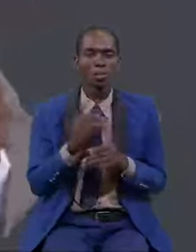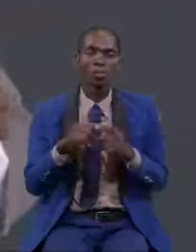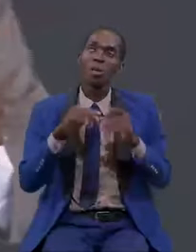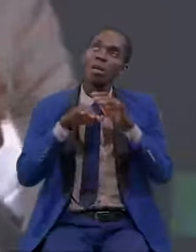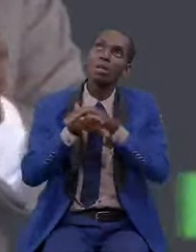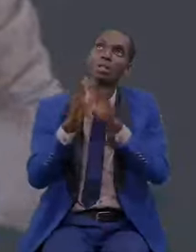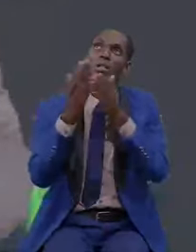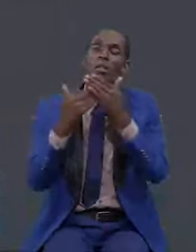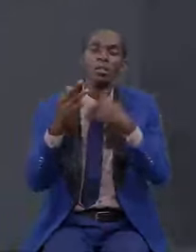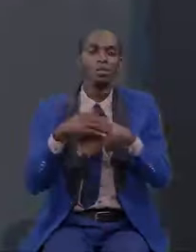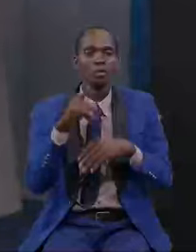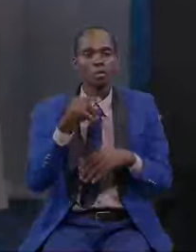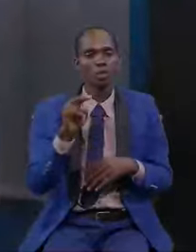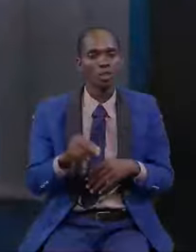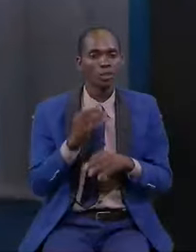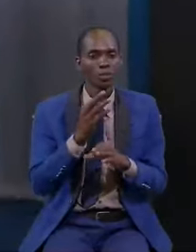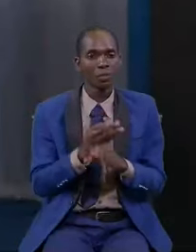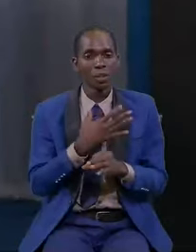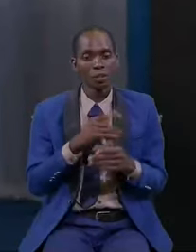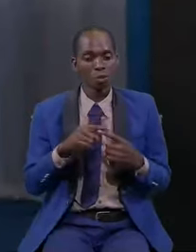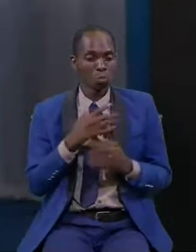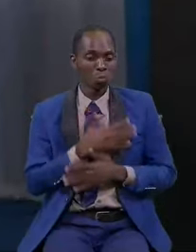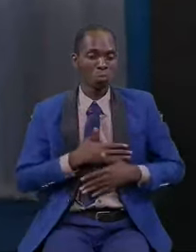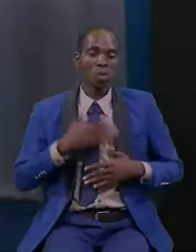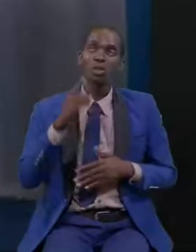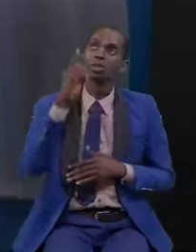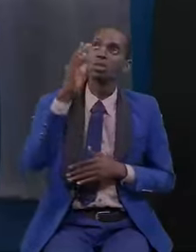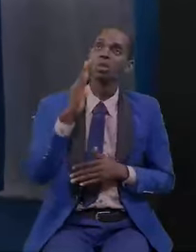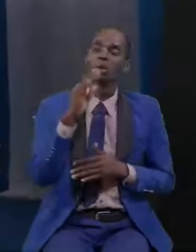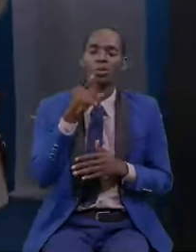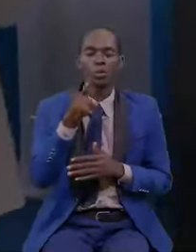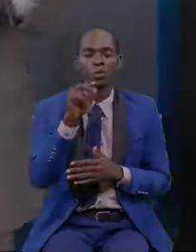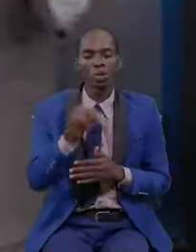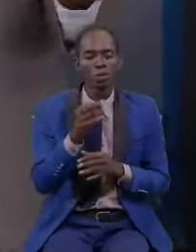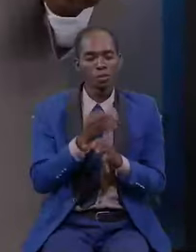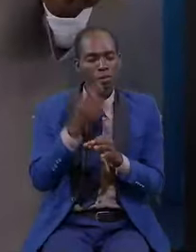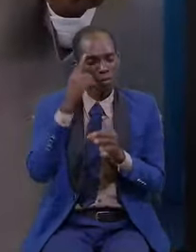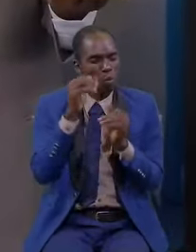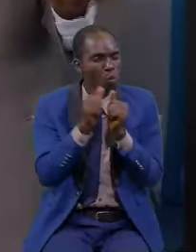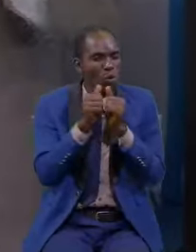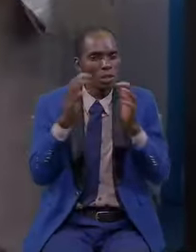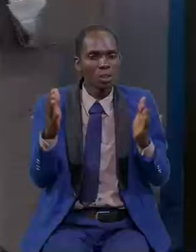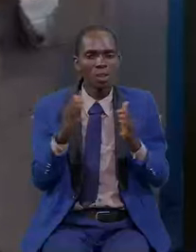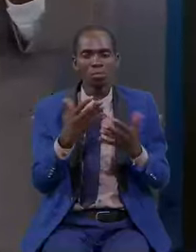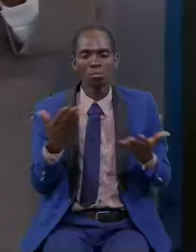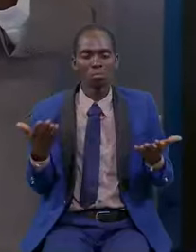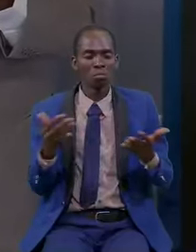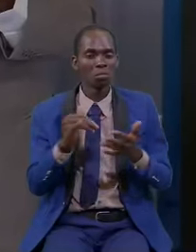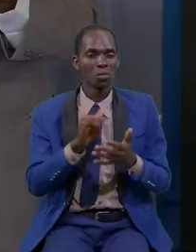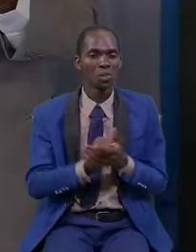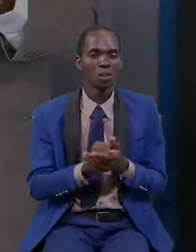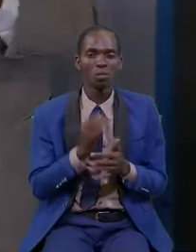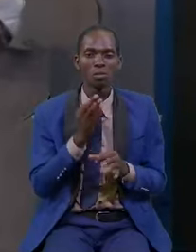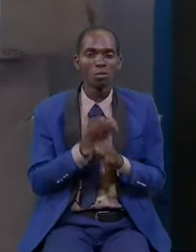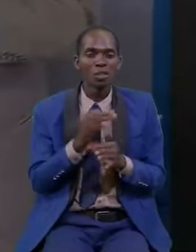foi. Pour plaire à Dieu, il vous faut la foi, car sans la foi, il est impossible de l'être agréable. Et cette foi,